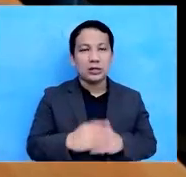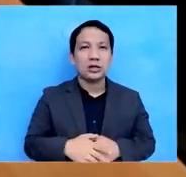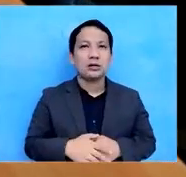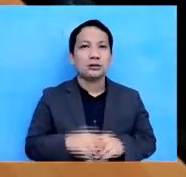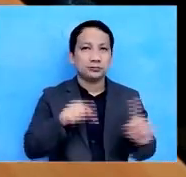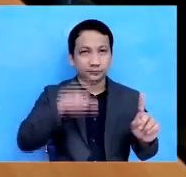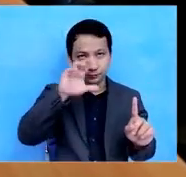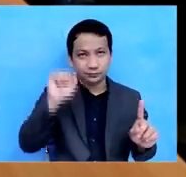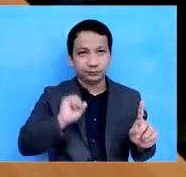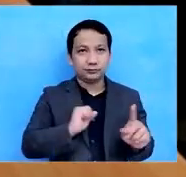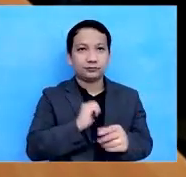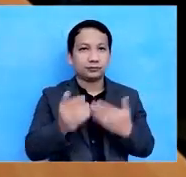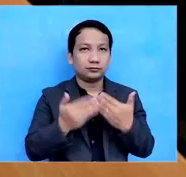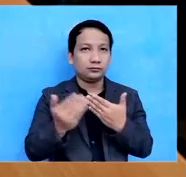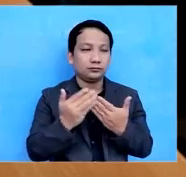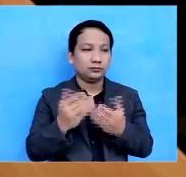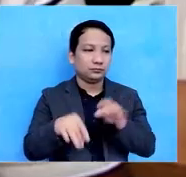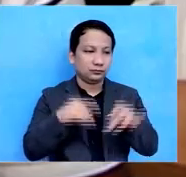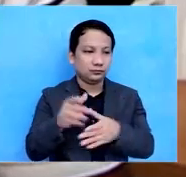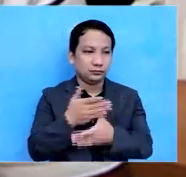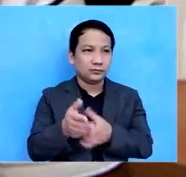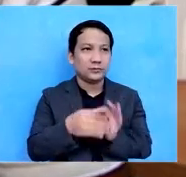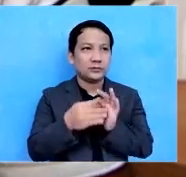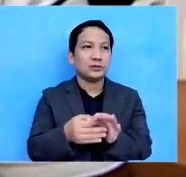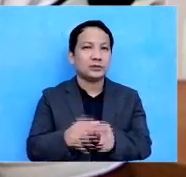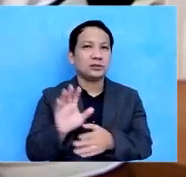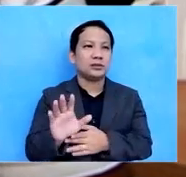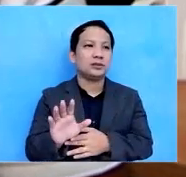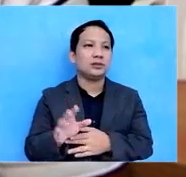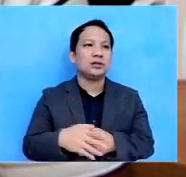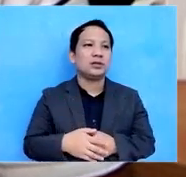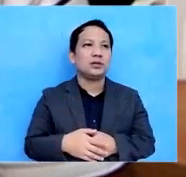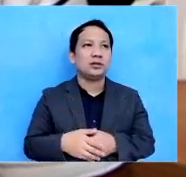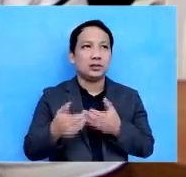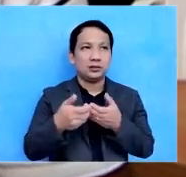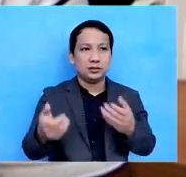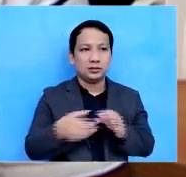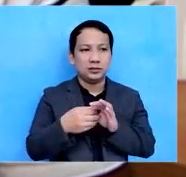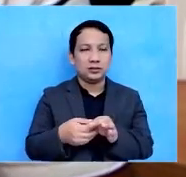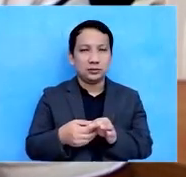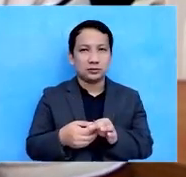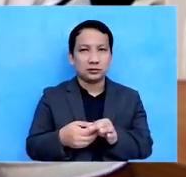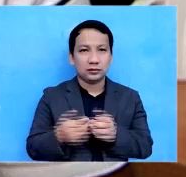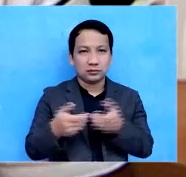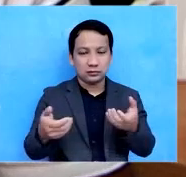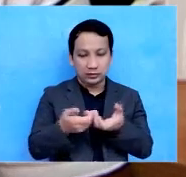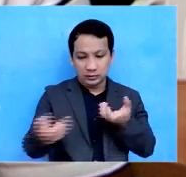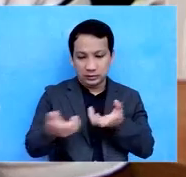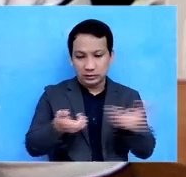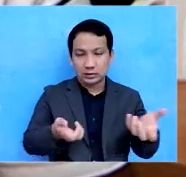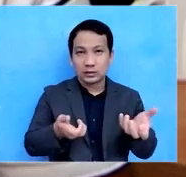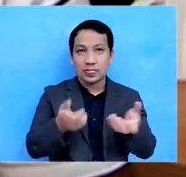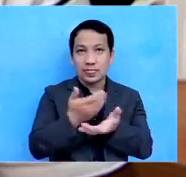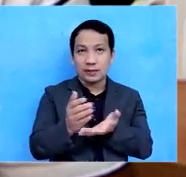raw sa simpleng paraan na pwede nating maiambag? Bawa yung simpleng pag-segregate lang natin ang basura natin that could